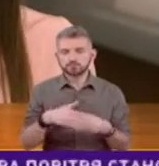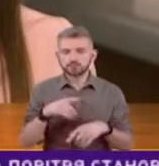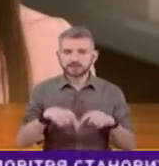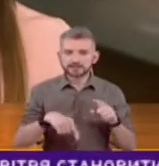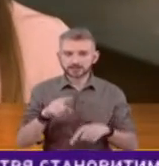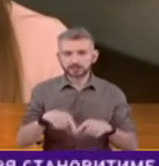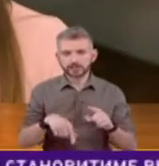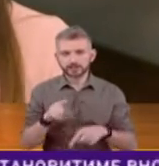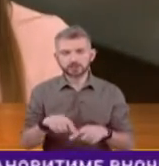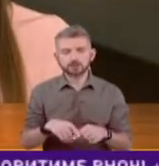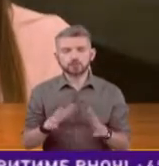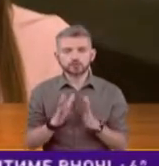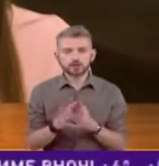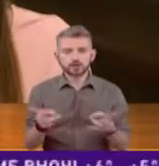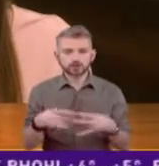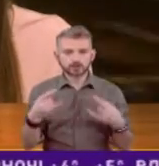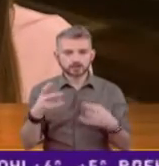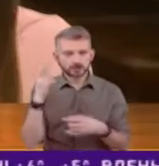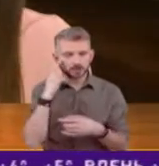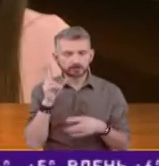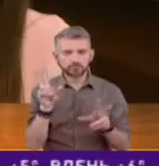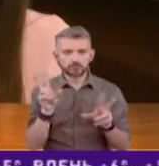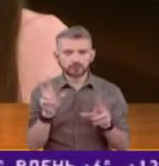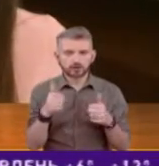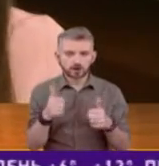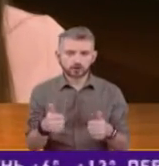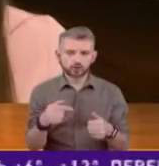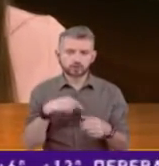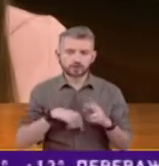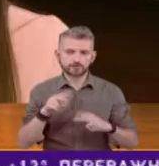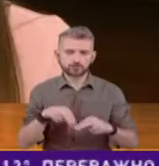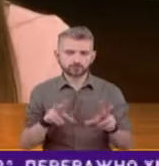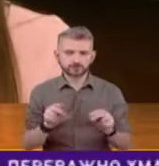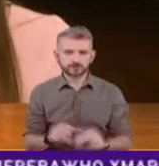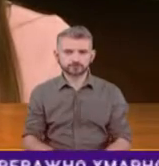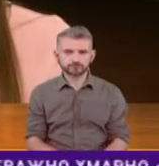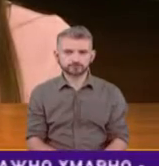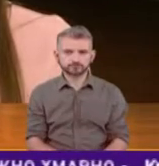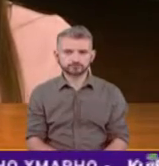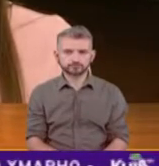рідними. Будь ласка, залишайтеся на телеканалі «Київ». Гарного настрою і до зустрічі.